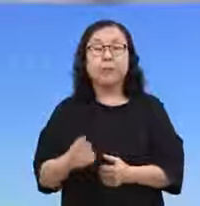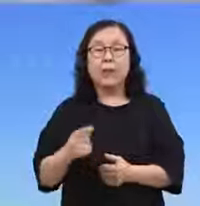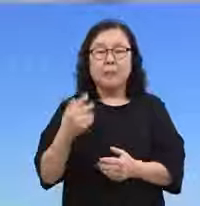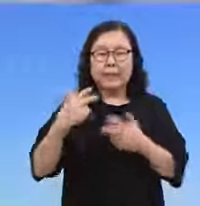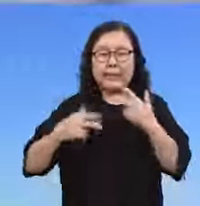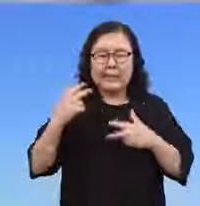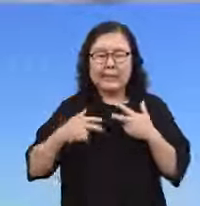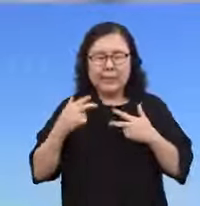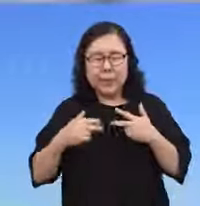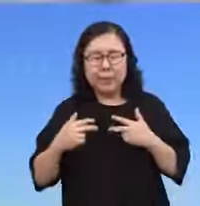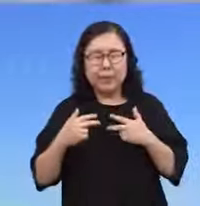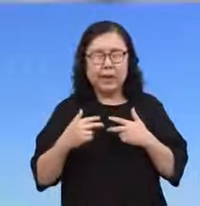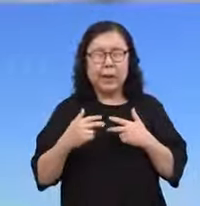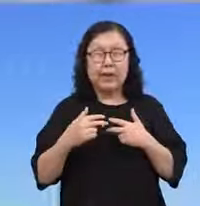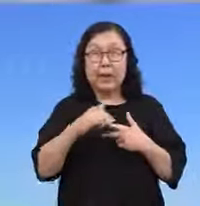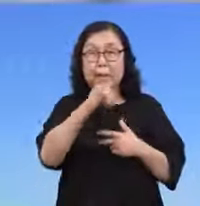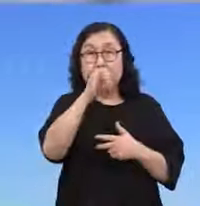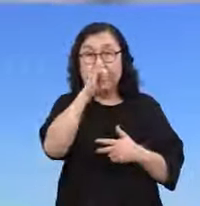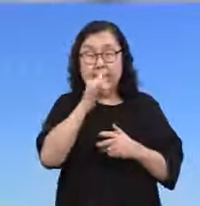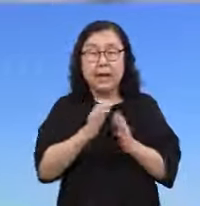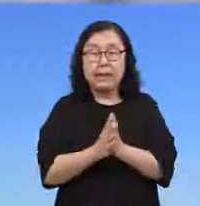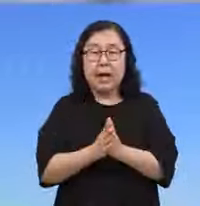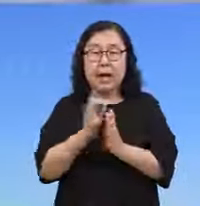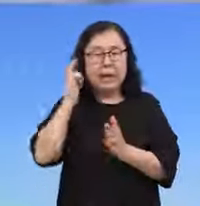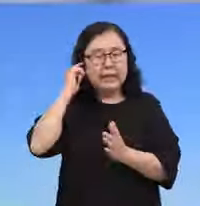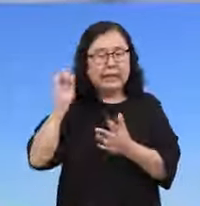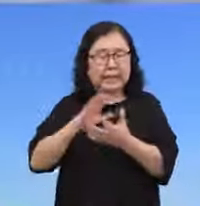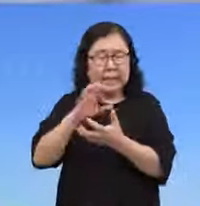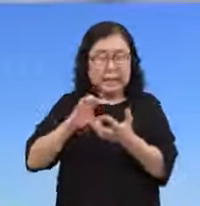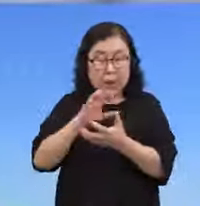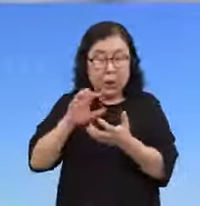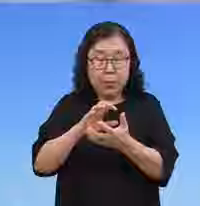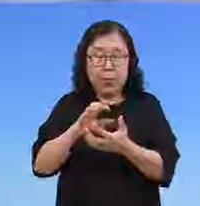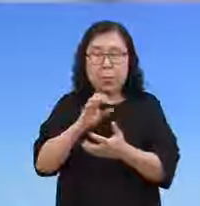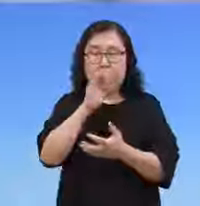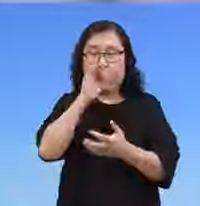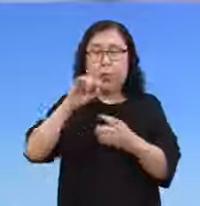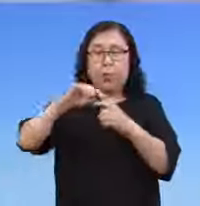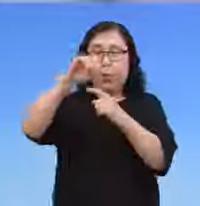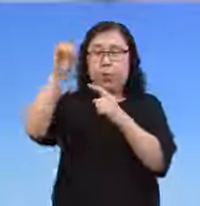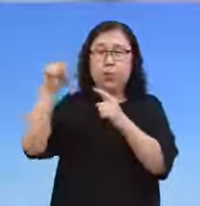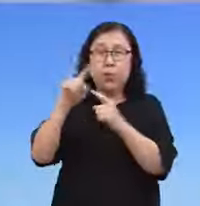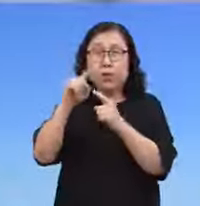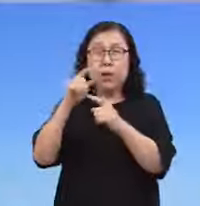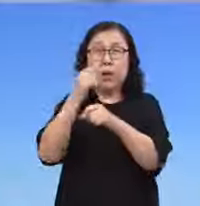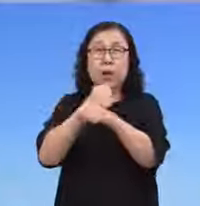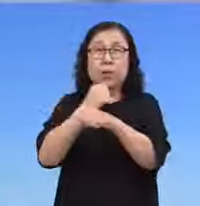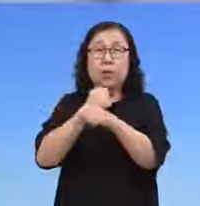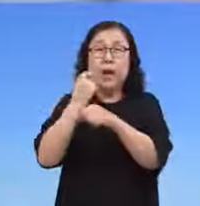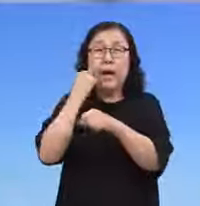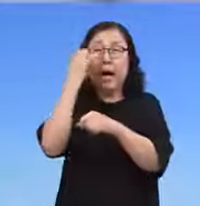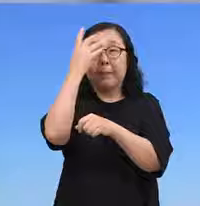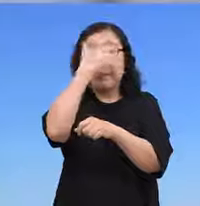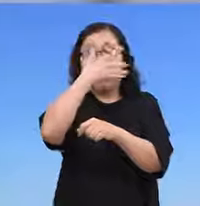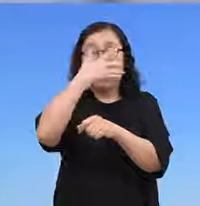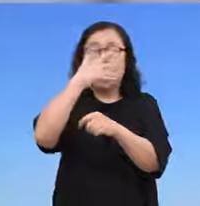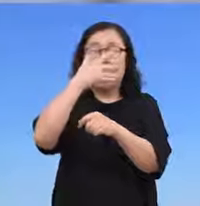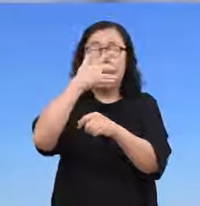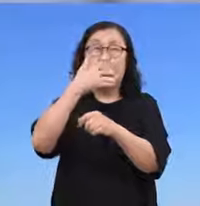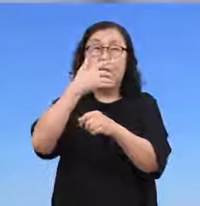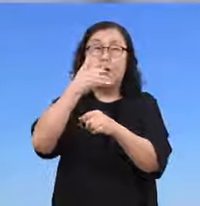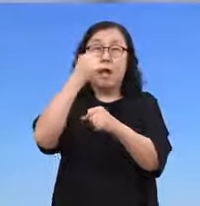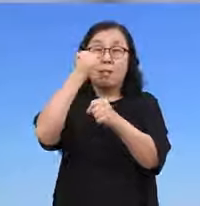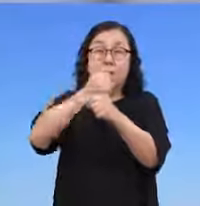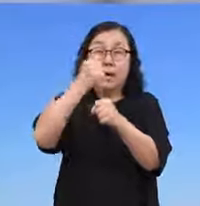막 그냥 여흥을 즐기듯이 그냥 막 북적북적거리고 풍선을 띄우고 그 유람선처럼